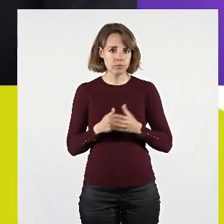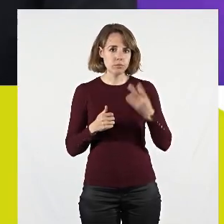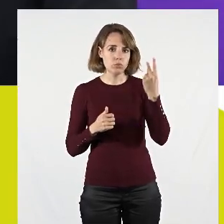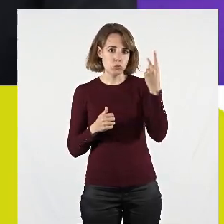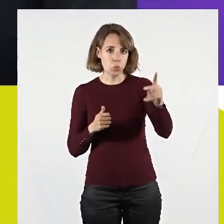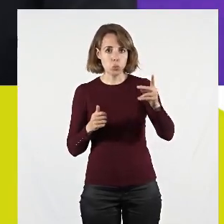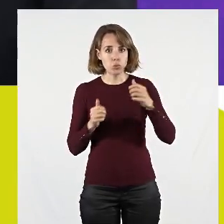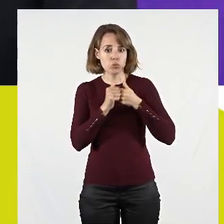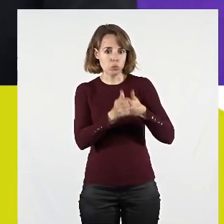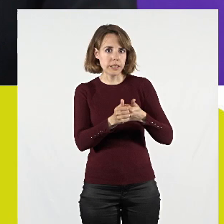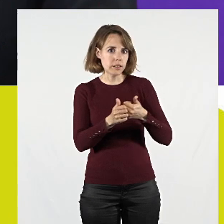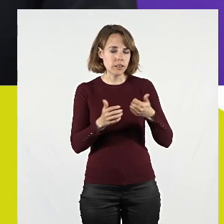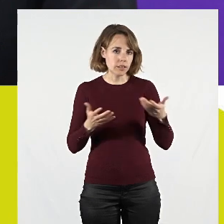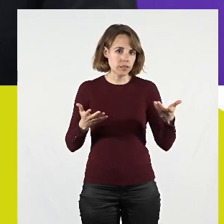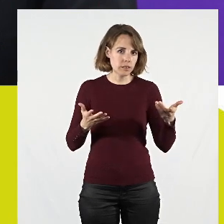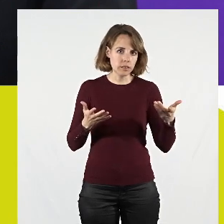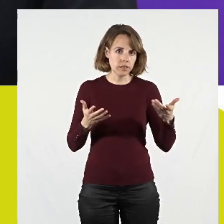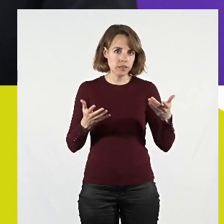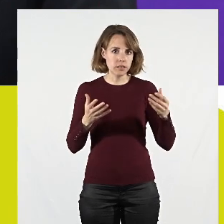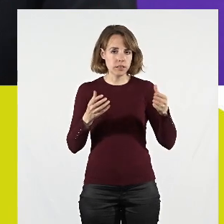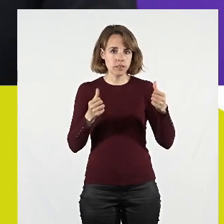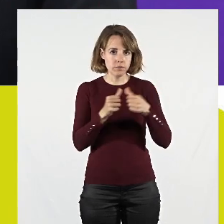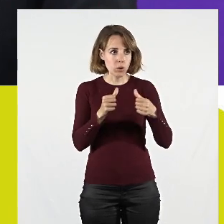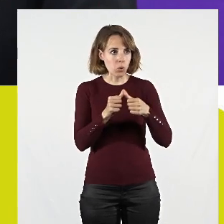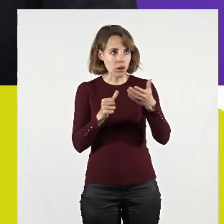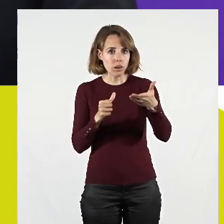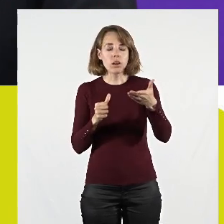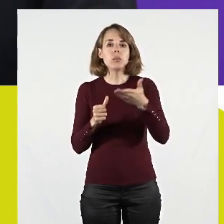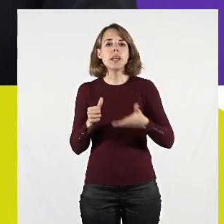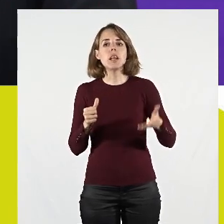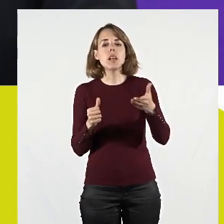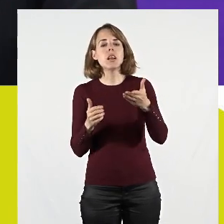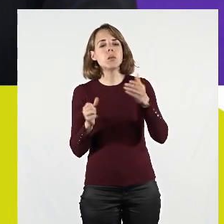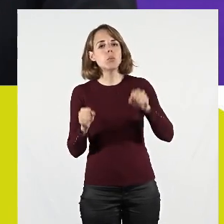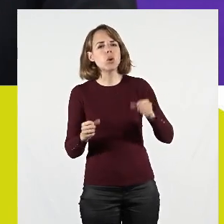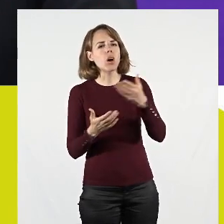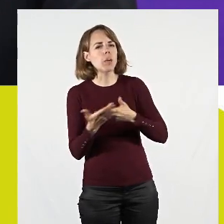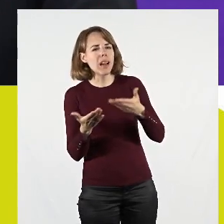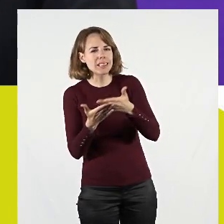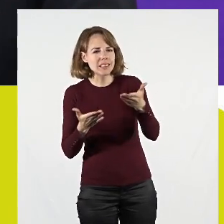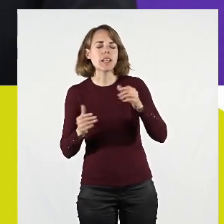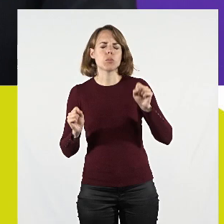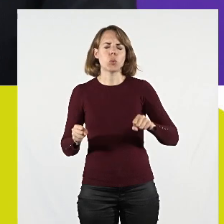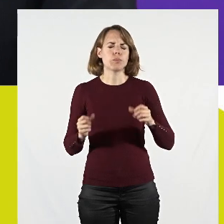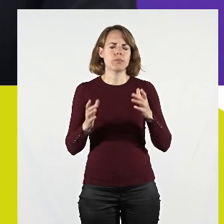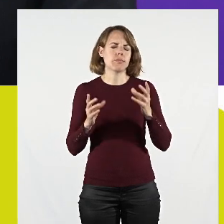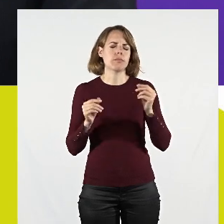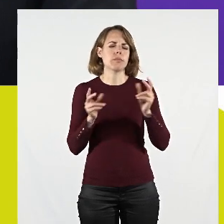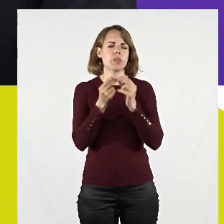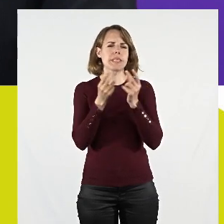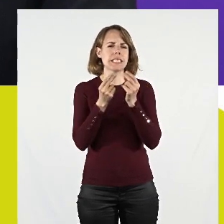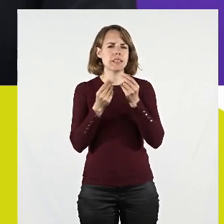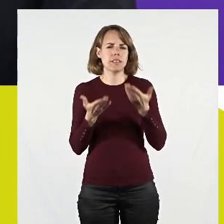niveau, le professionnel va s'exposer à faire à la place d'eux aussi. En quoi consiste l'AMM et comment, là aussi, c'est un